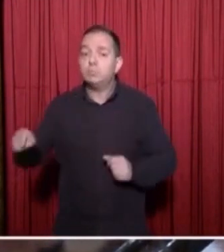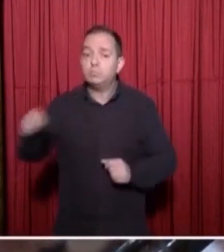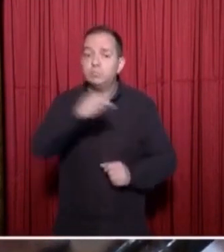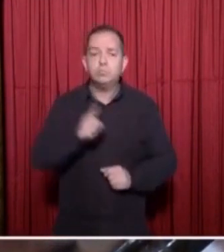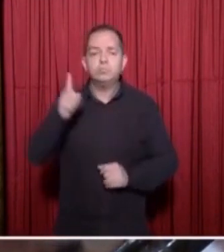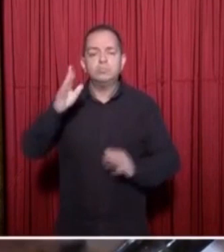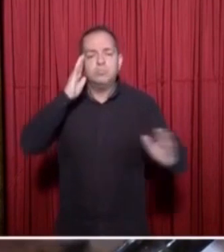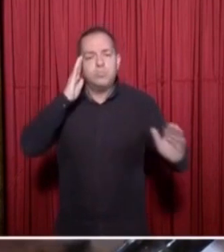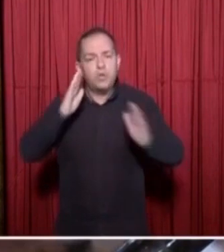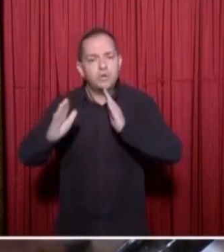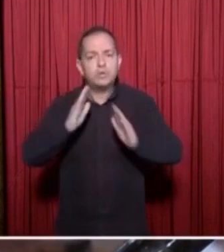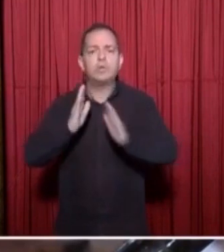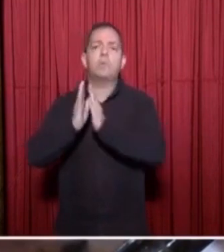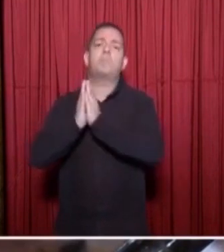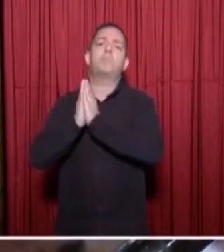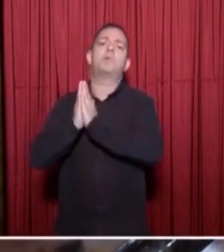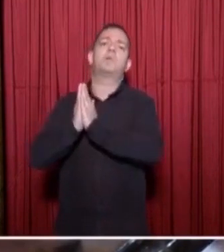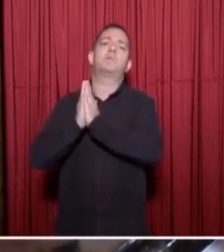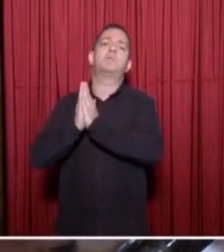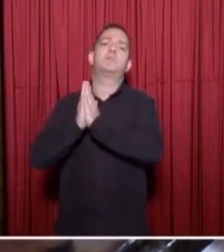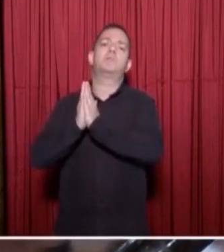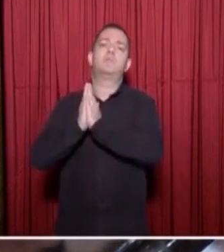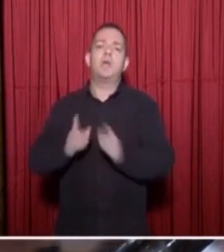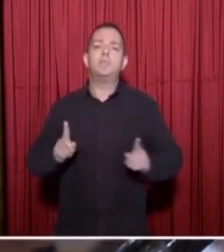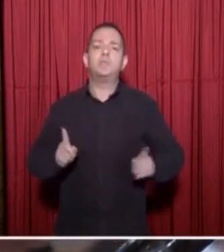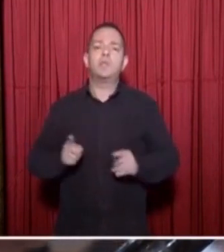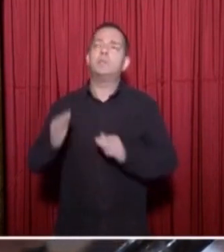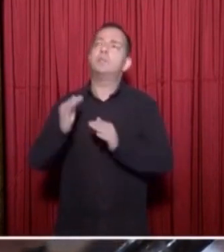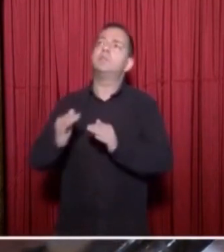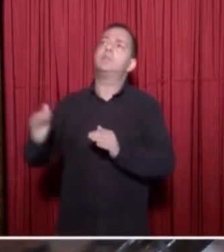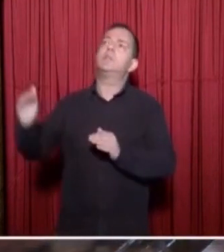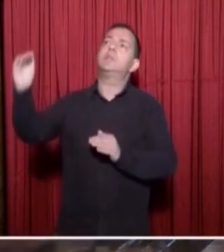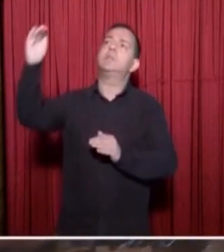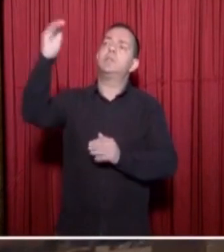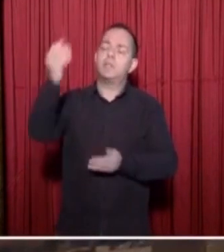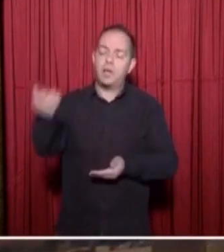εν αυτές του Κυρίου δεηθούμε. Κύριε